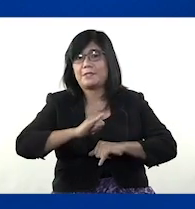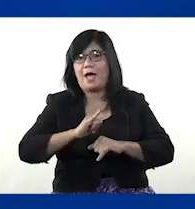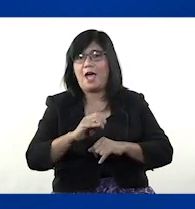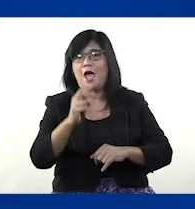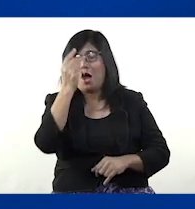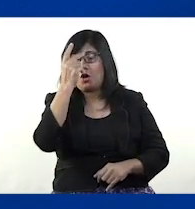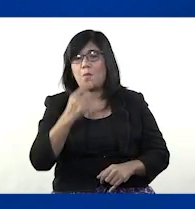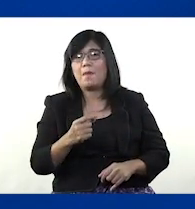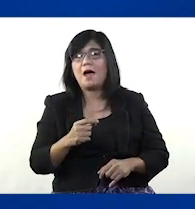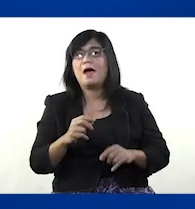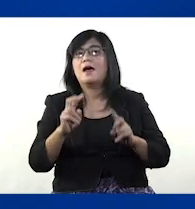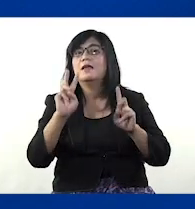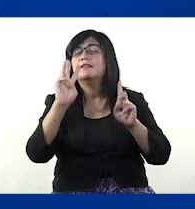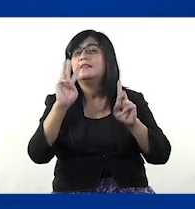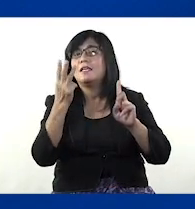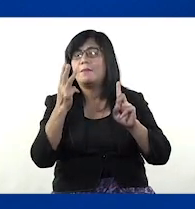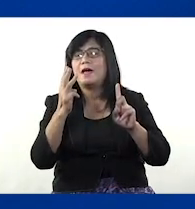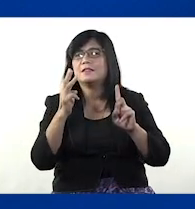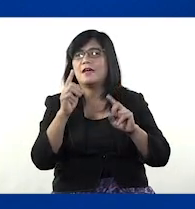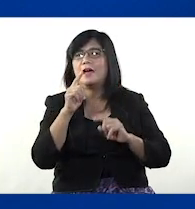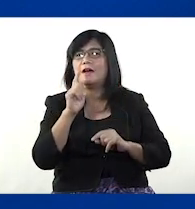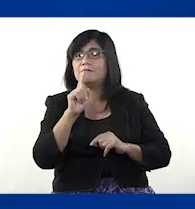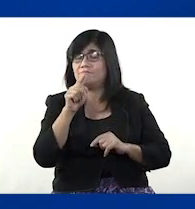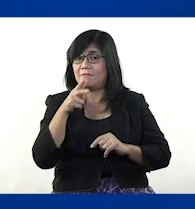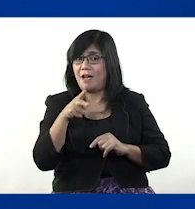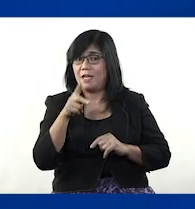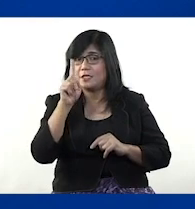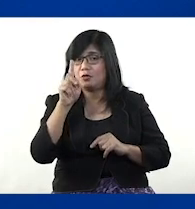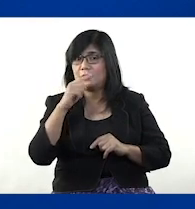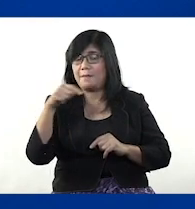13-7 tengok for the people